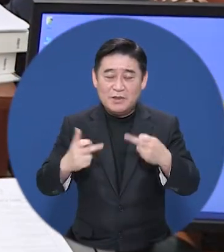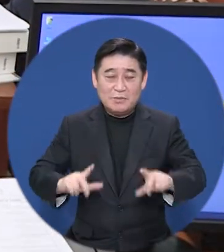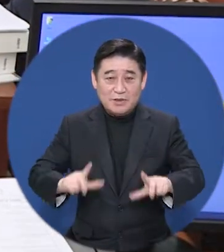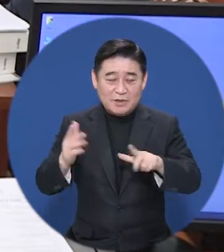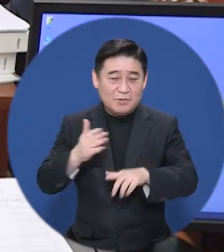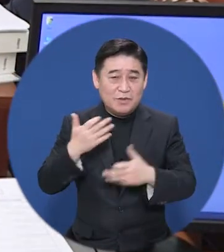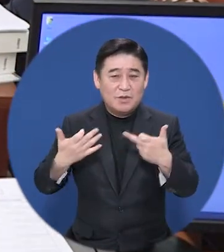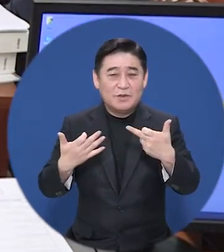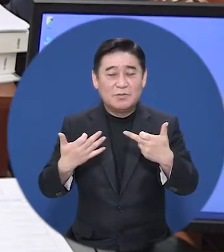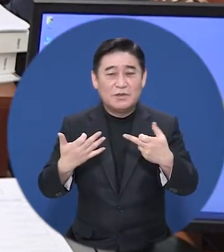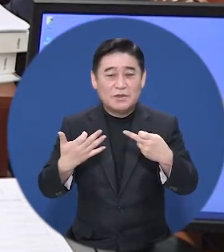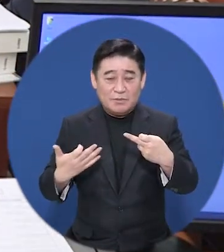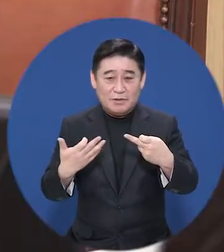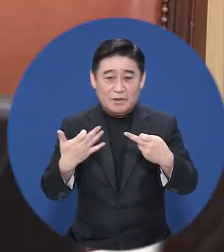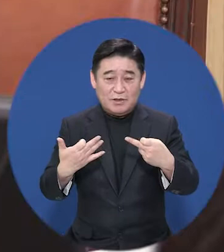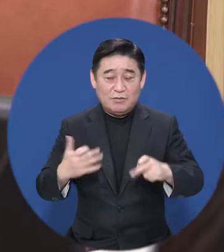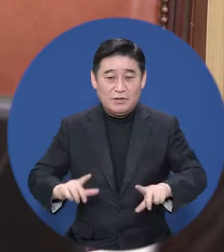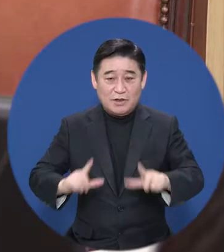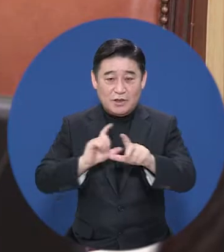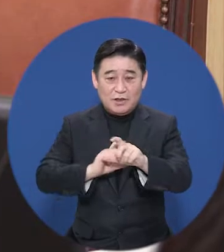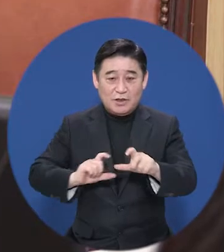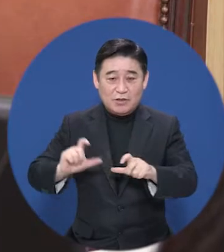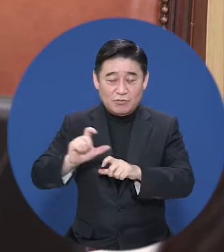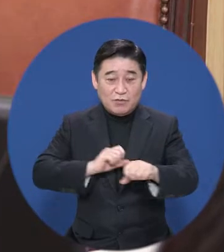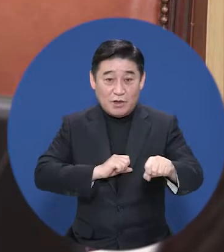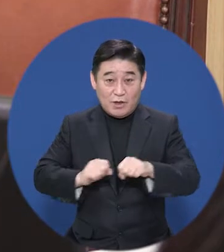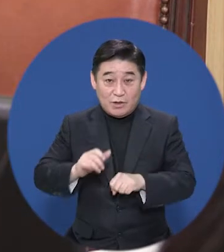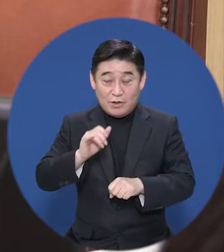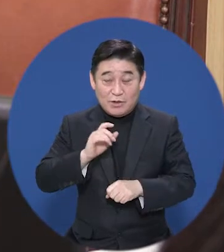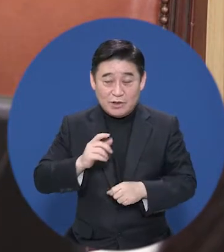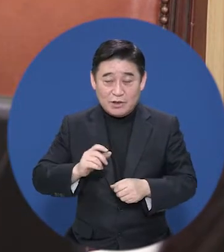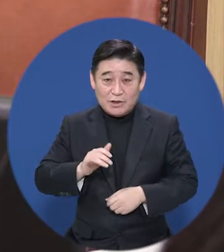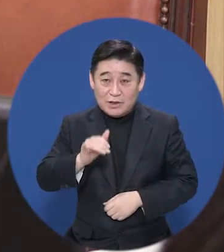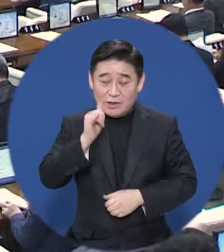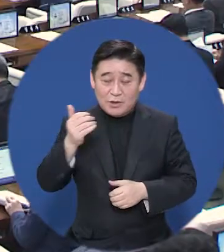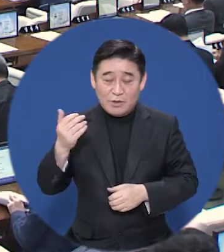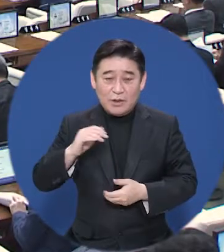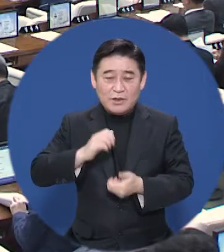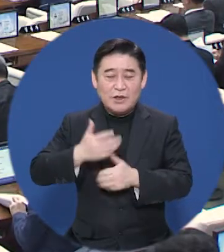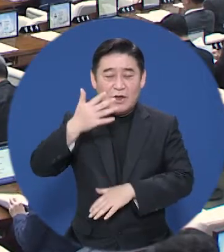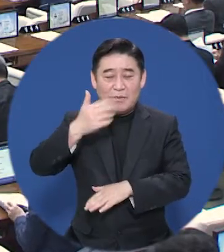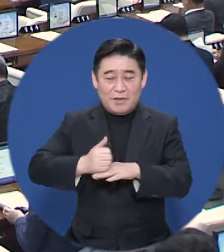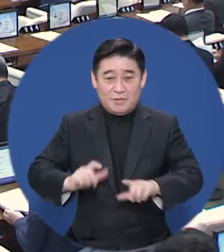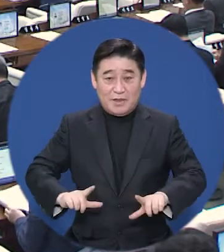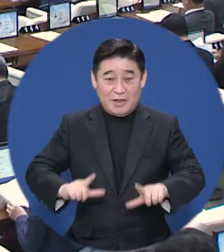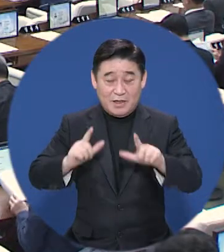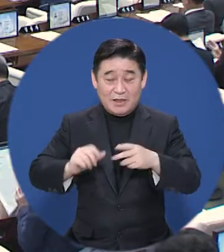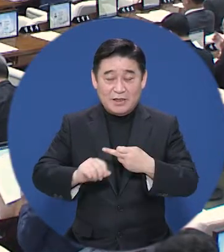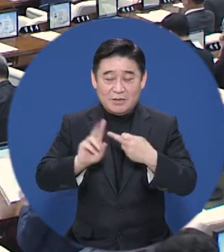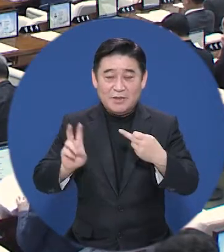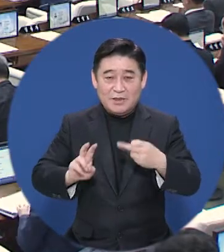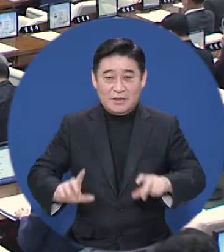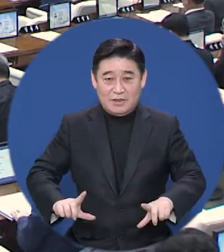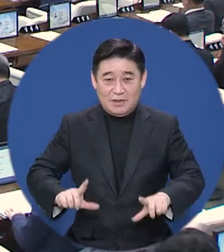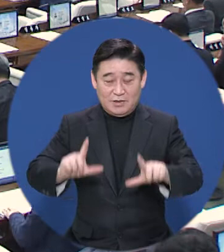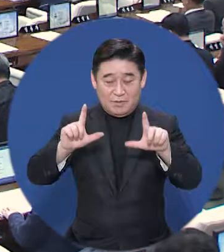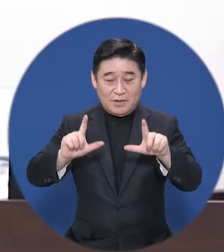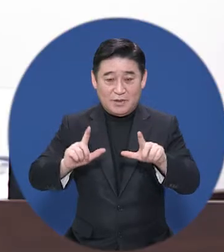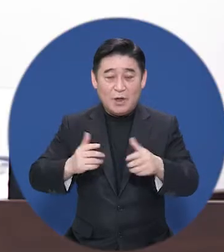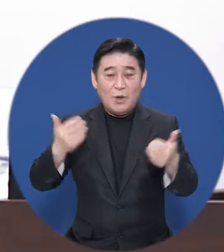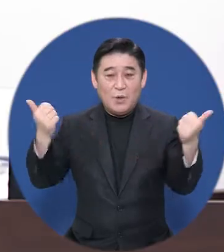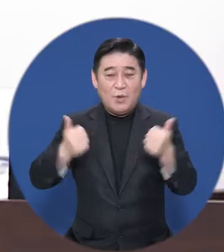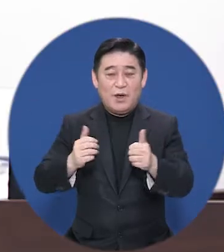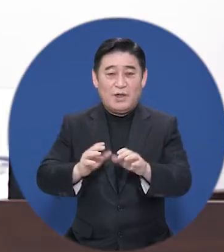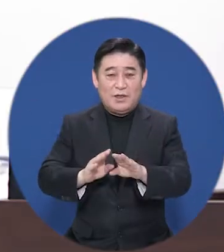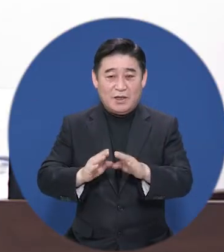17일부터 19일까지 추가 상임위원회 활동을 진행하고 정례회 마지막 날인 12월 20일에는